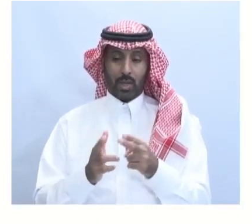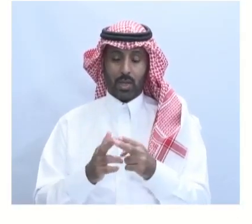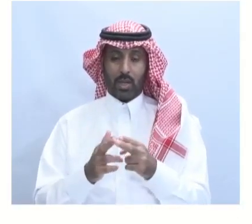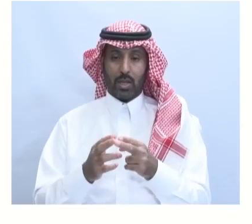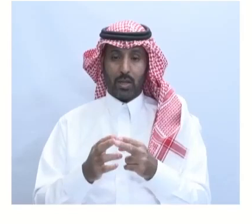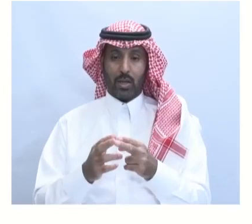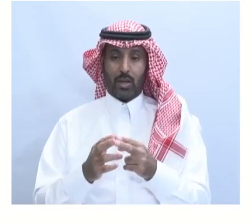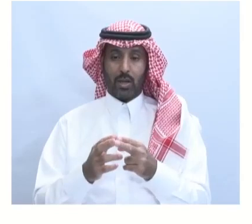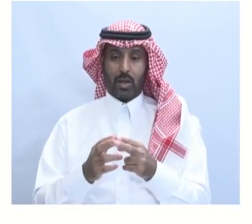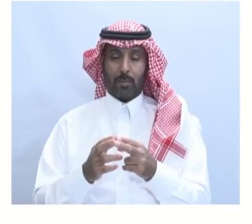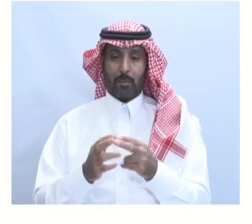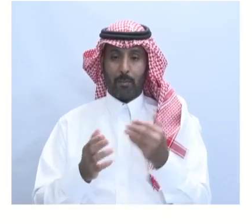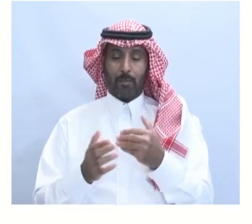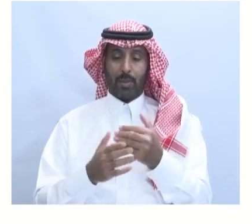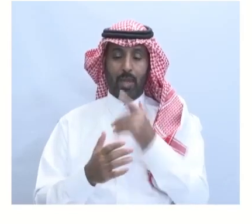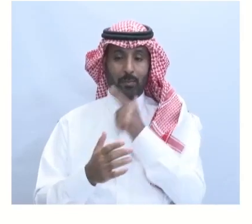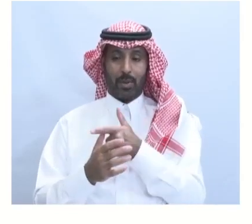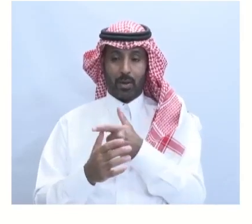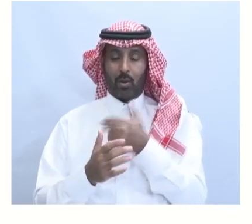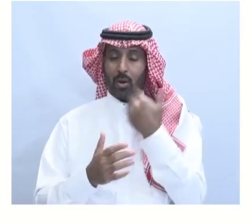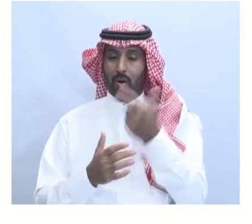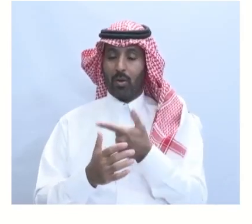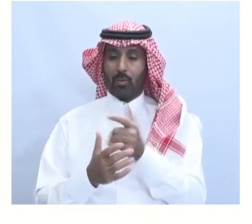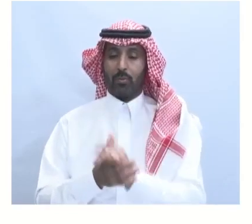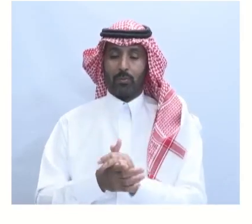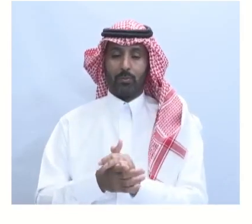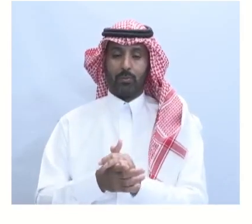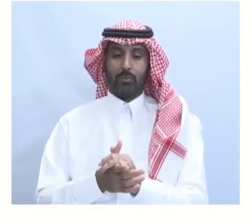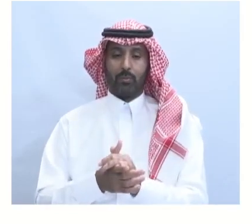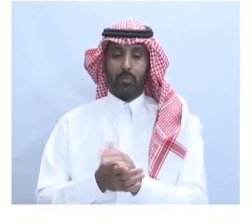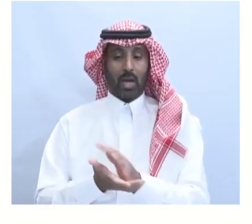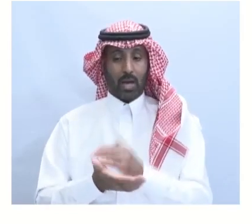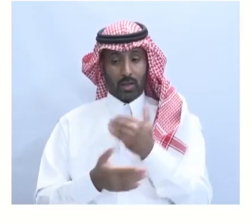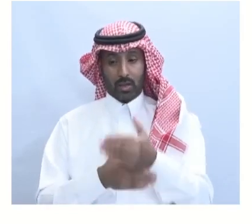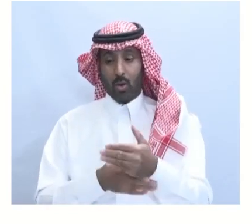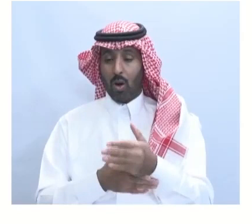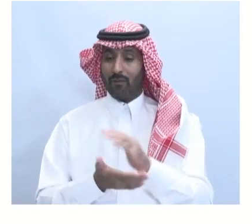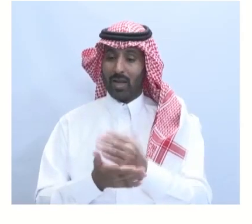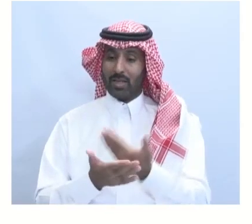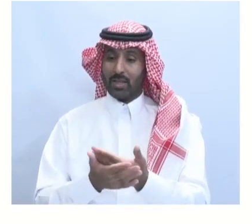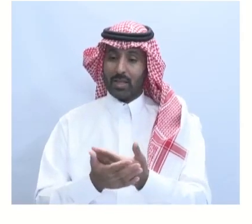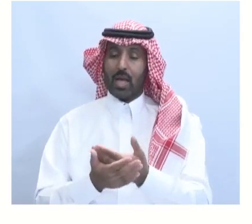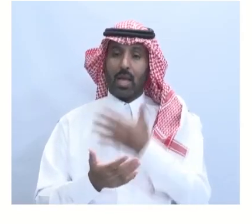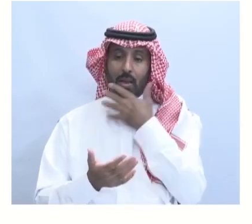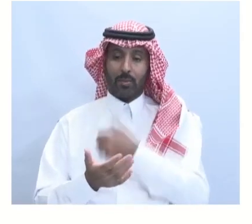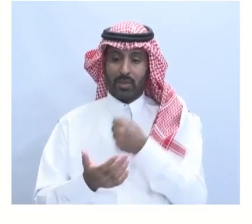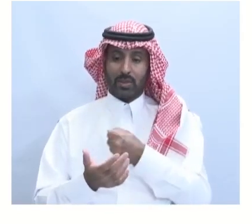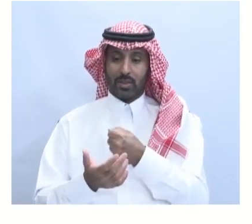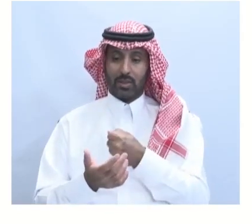مصاحبه لبدايه الروايه فبعد وفاه النبي صلى الله عليه وسلم